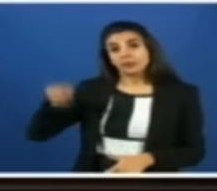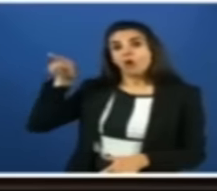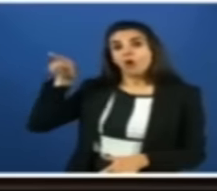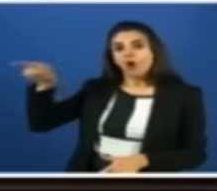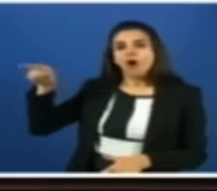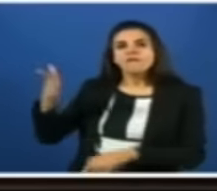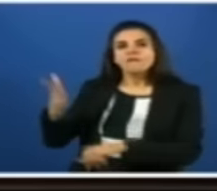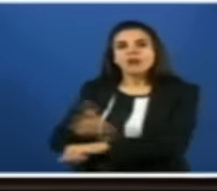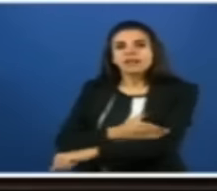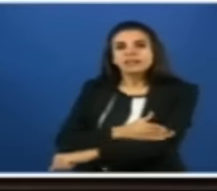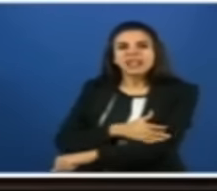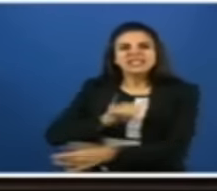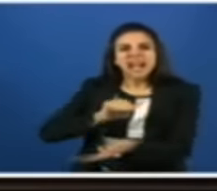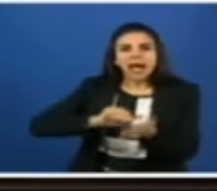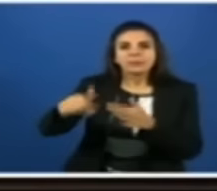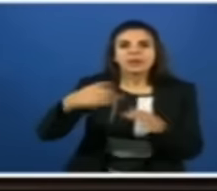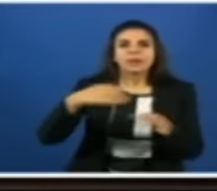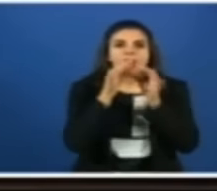vatandaşlarımıza duyurduk.